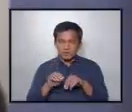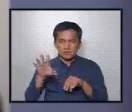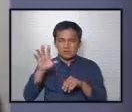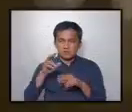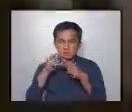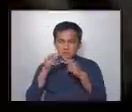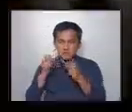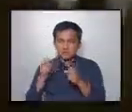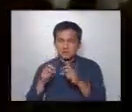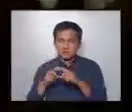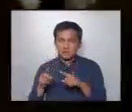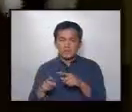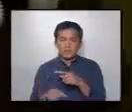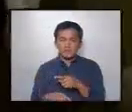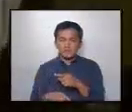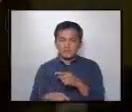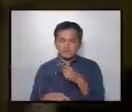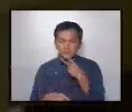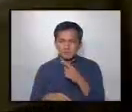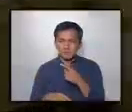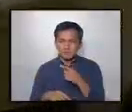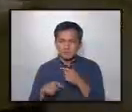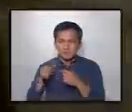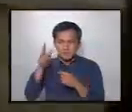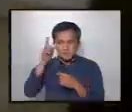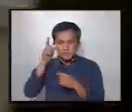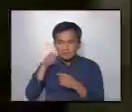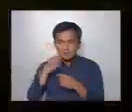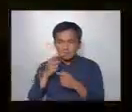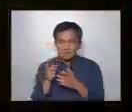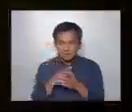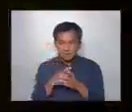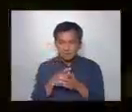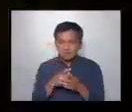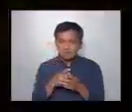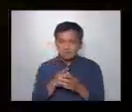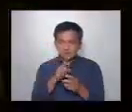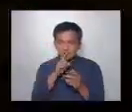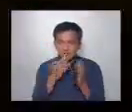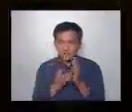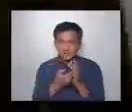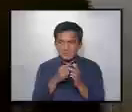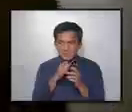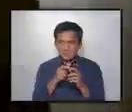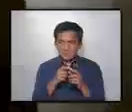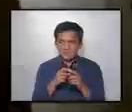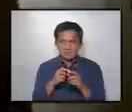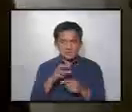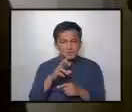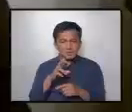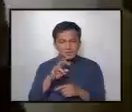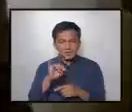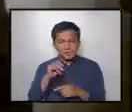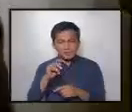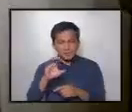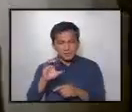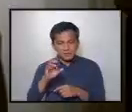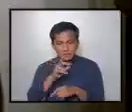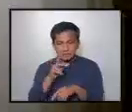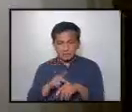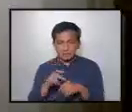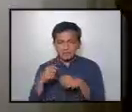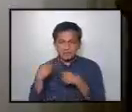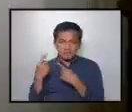ito sa news. Pero, hindi si Lim Sing ang una. Sa katunayan, hindi pagganap na Republika ang Pilipinas, e mahaba-haba na